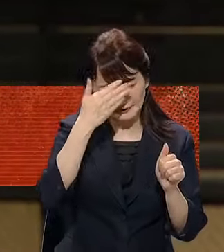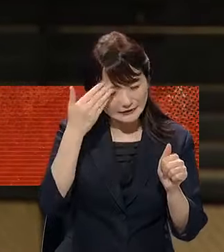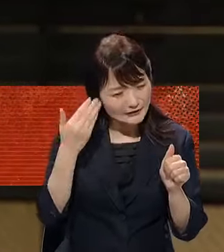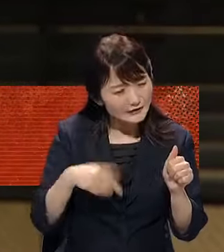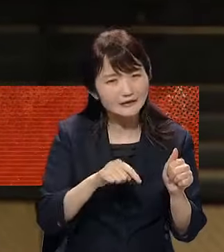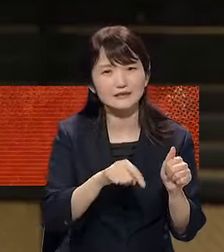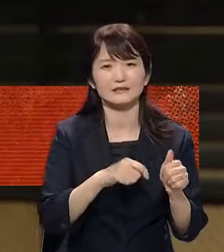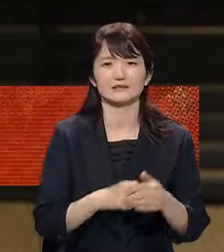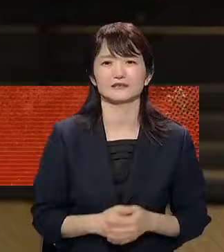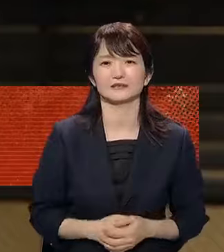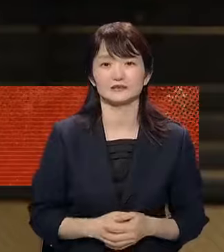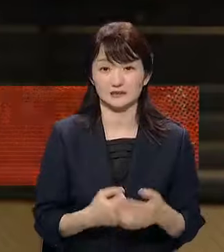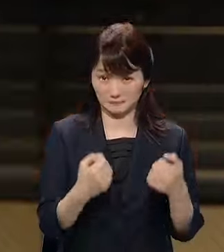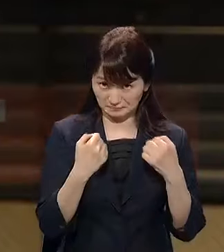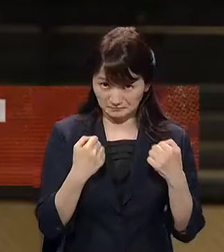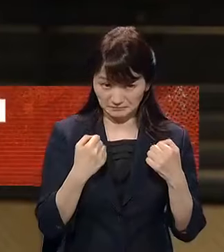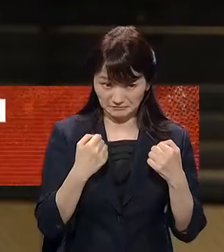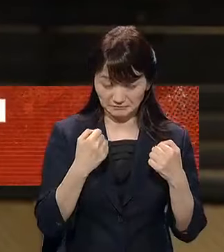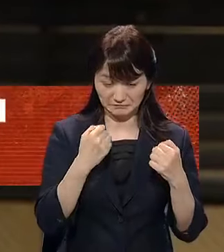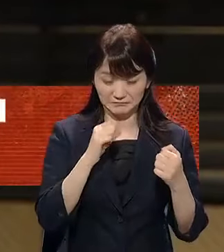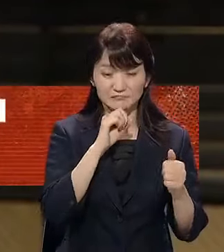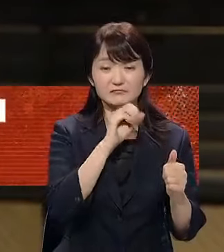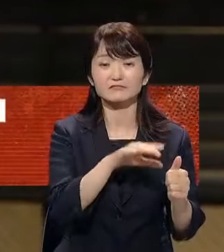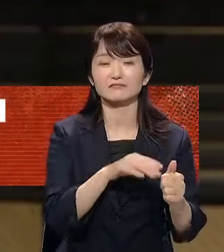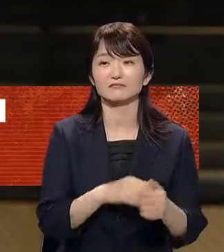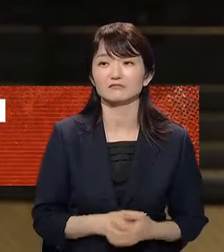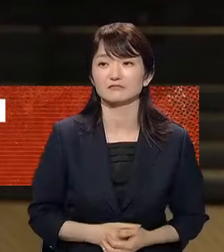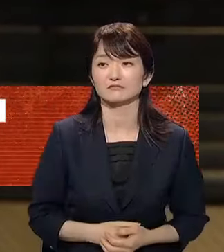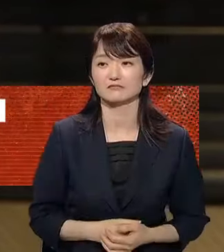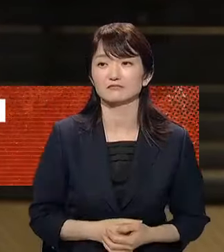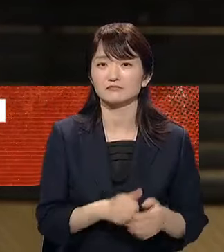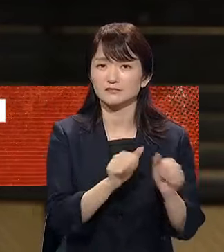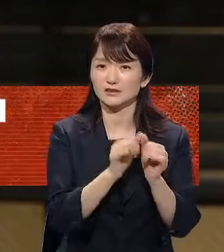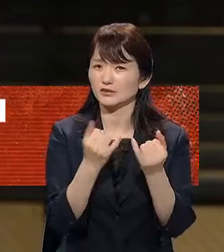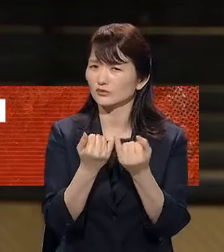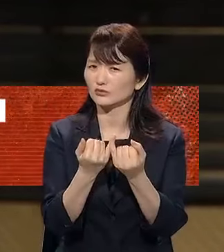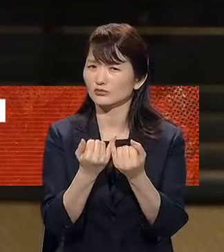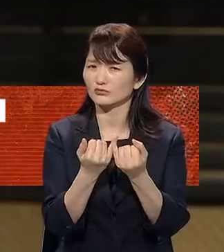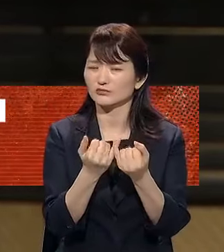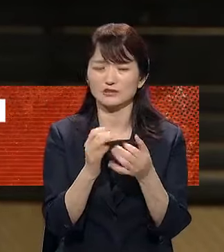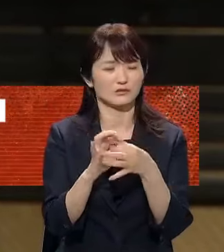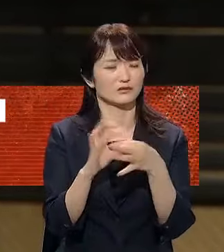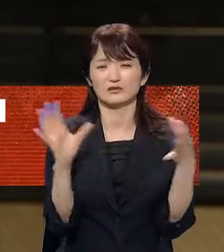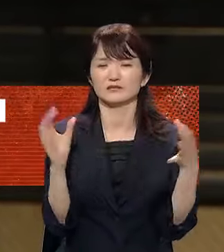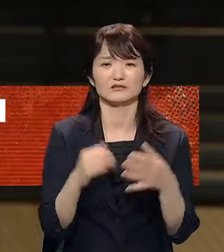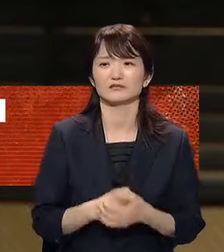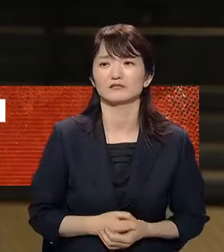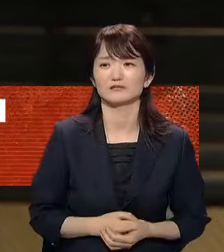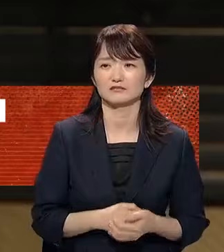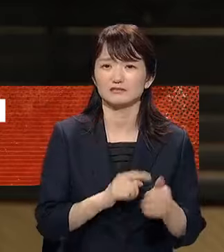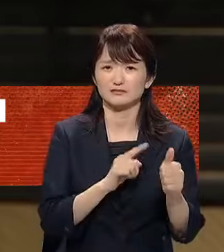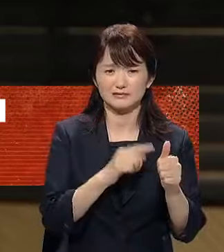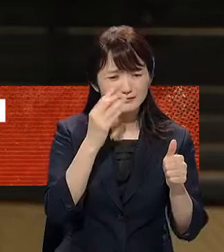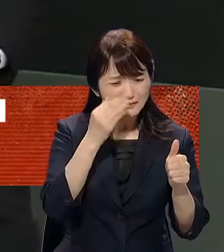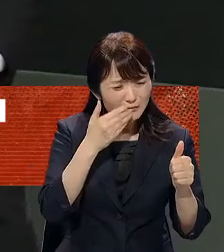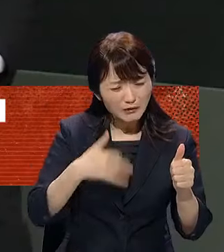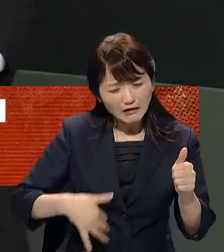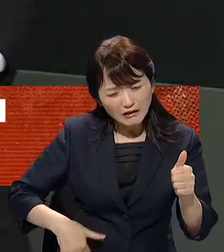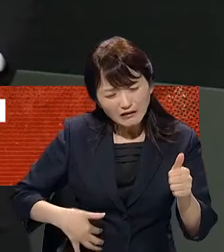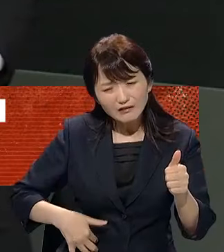그래도 튼튼하아요라고 얘기를 했다고 합니다 이게 남자 여자가 어디 있습니까 남자도 이상한 거 먹으면